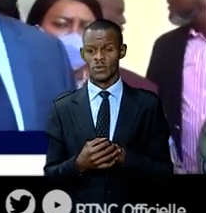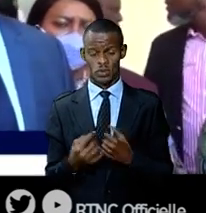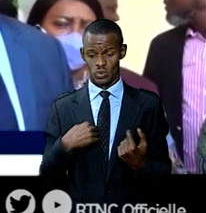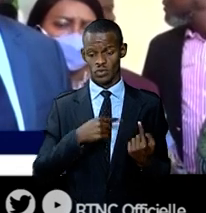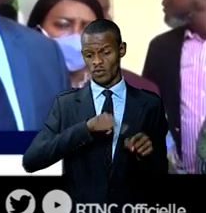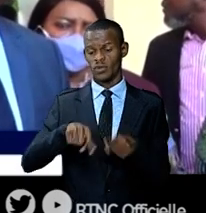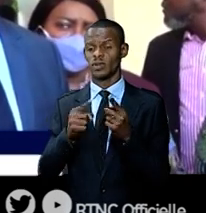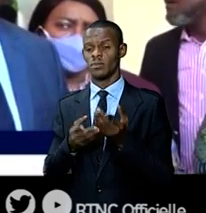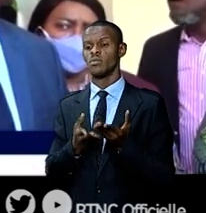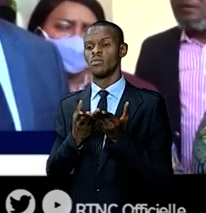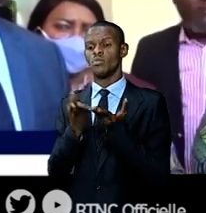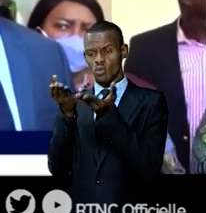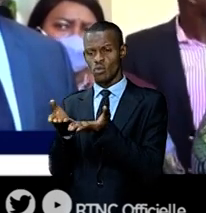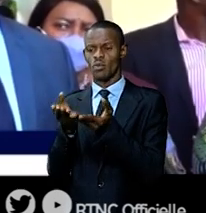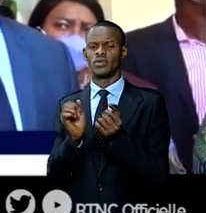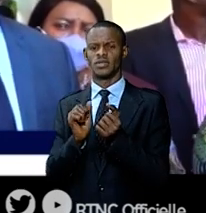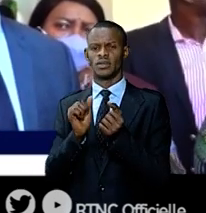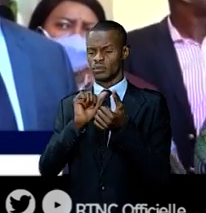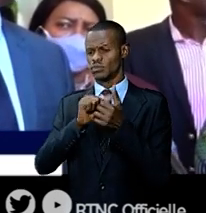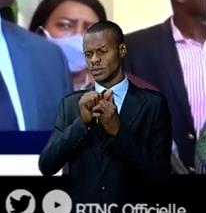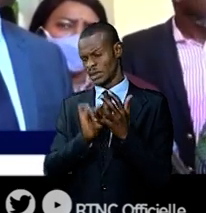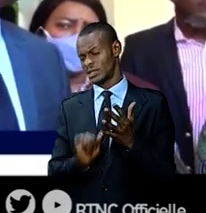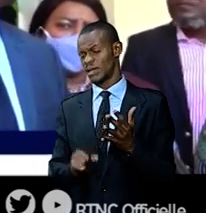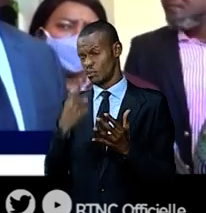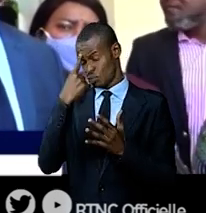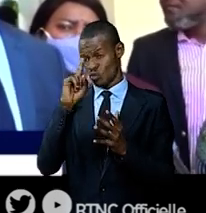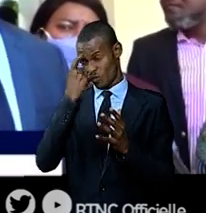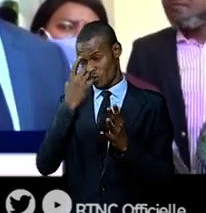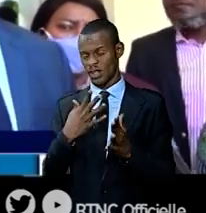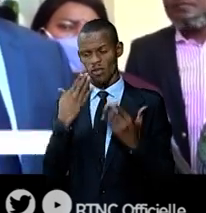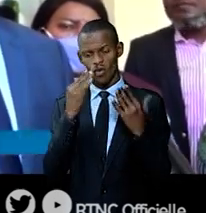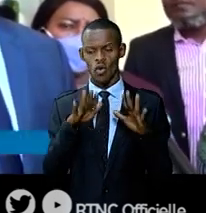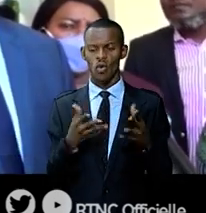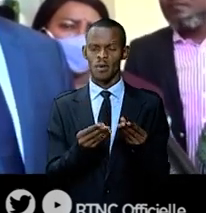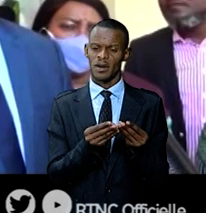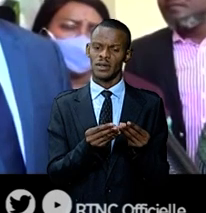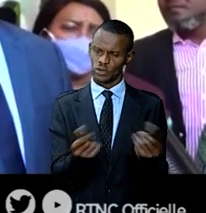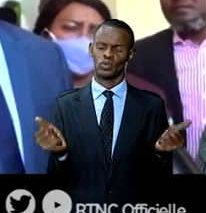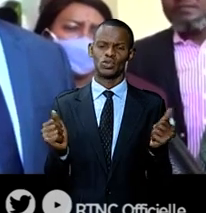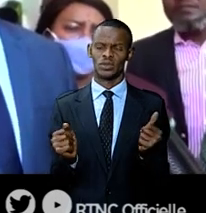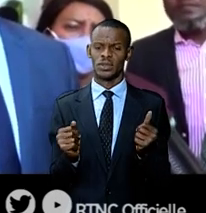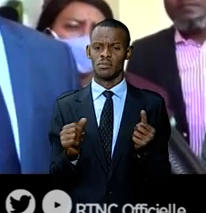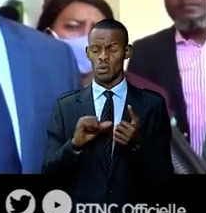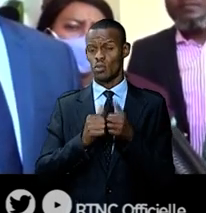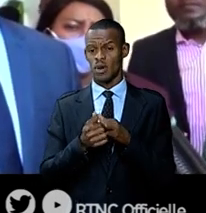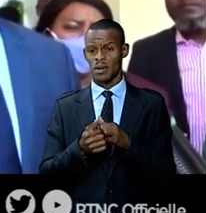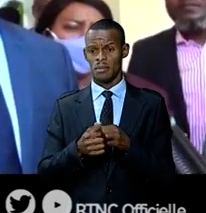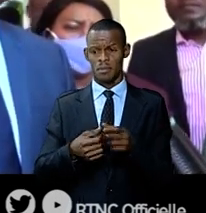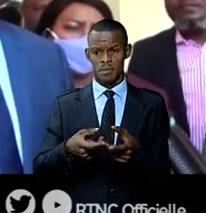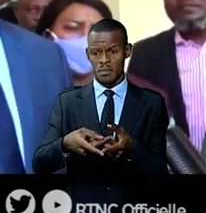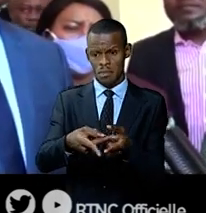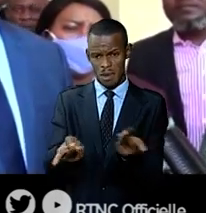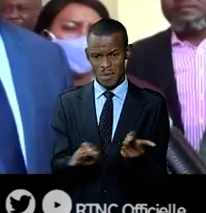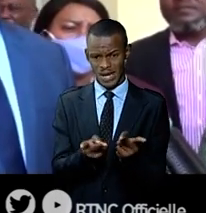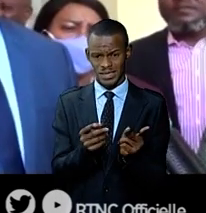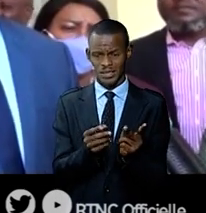quelques difficultés que la RVA Lubumbashi rencontre par rapport à la spoliation de nos espaces qui sont envahis tous